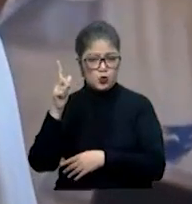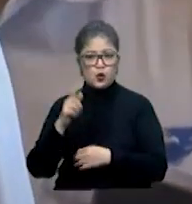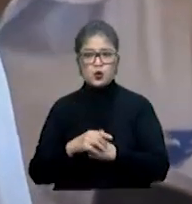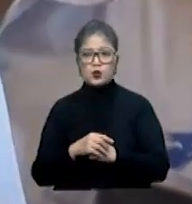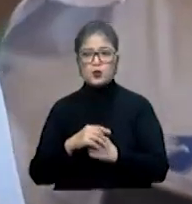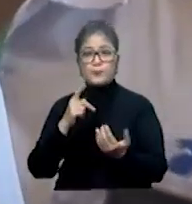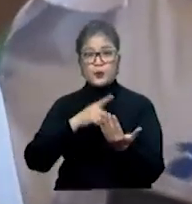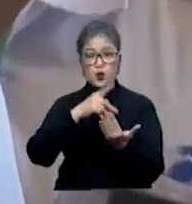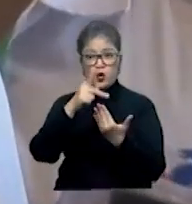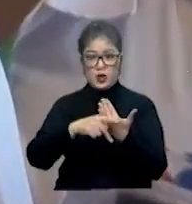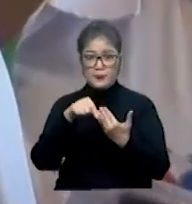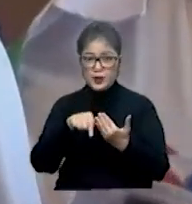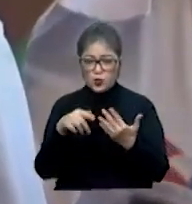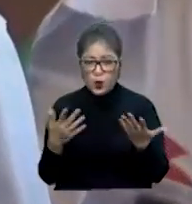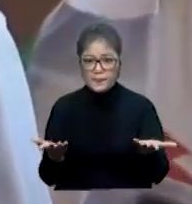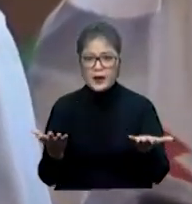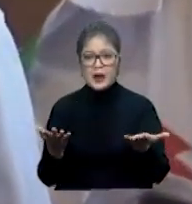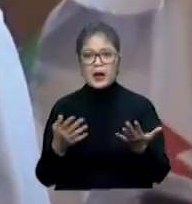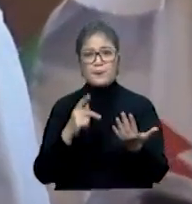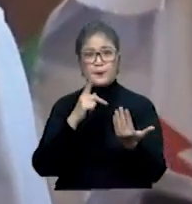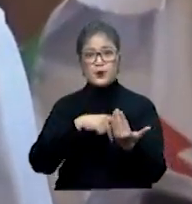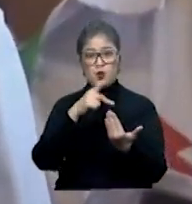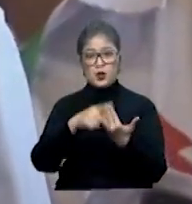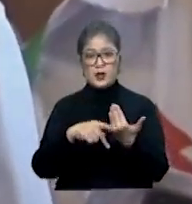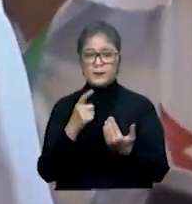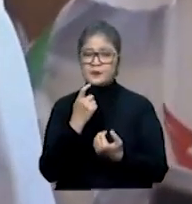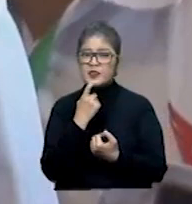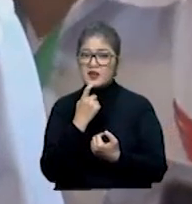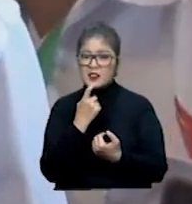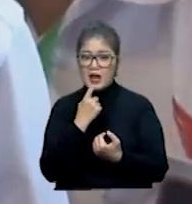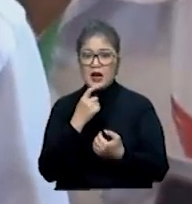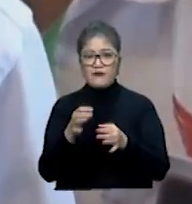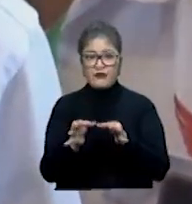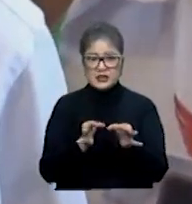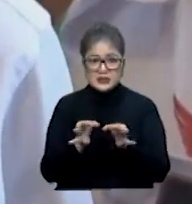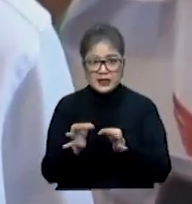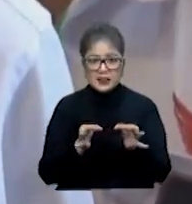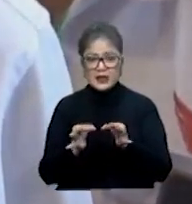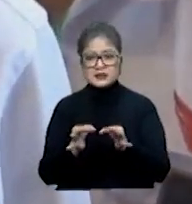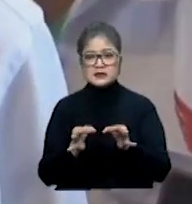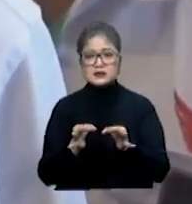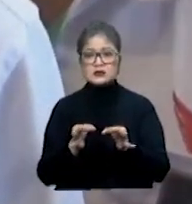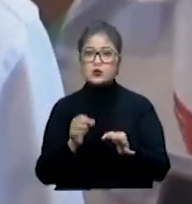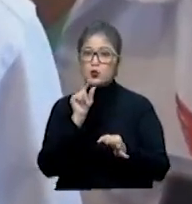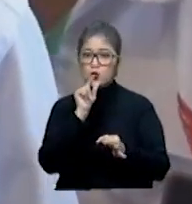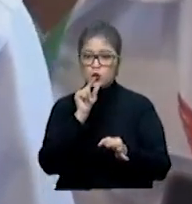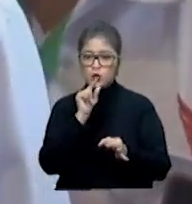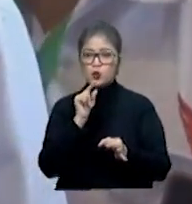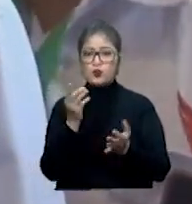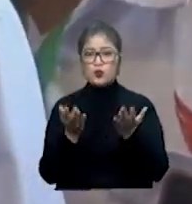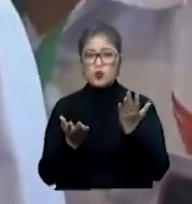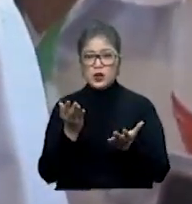Program-program itu diantaranya program yang terkait dengan fasilitasi untuk katakanlah menjadi